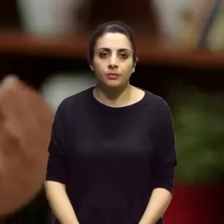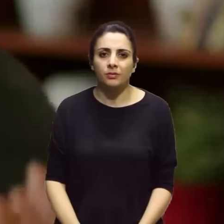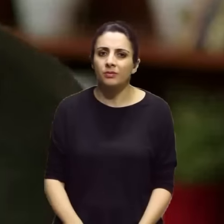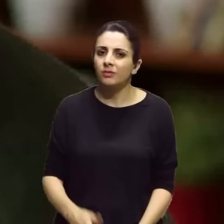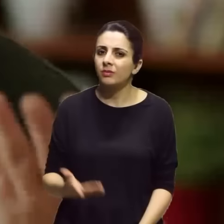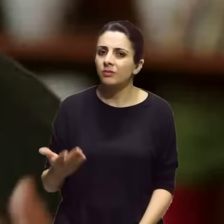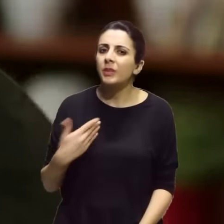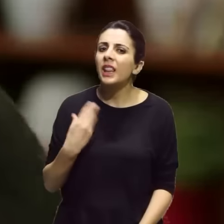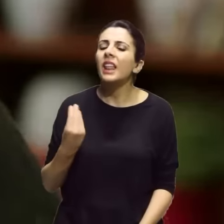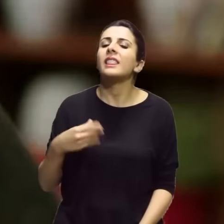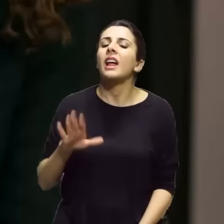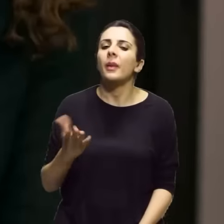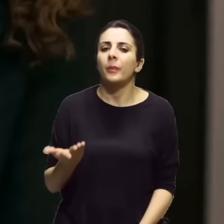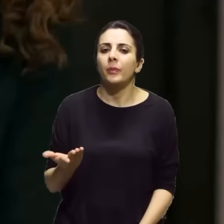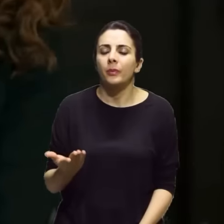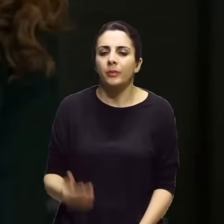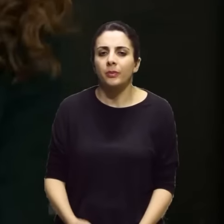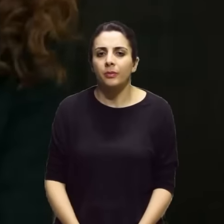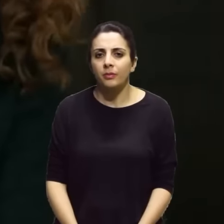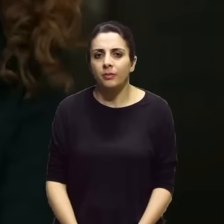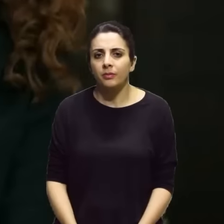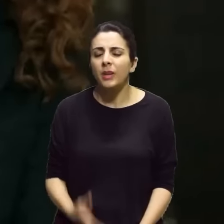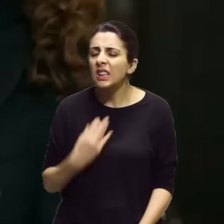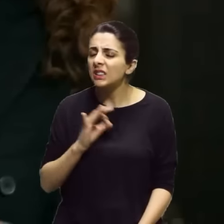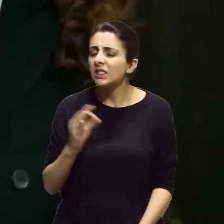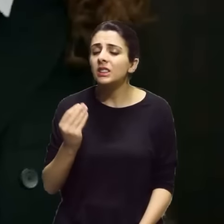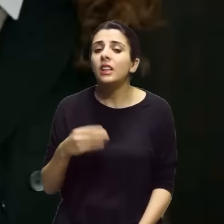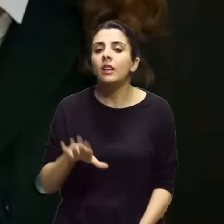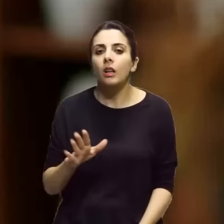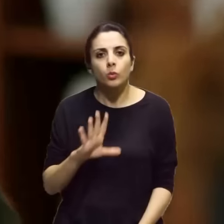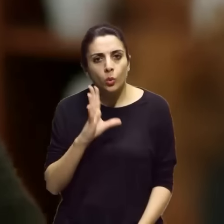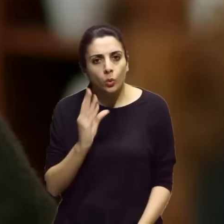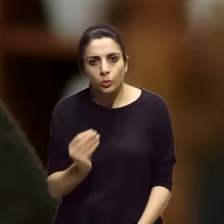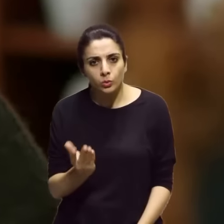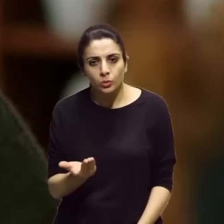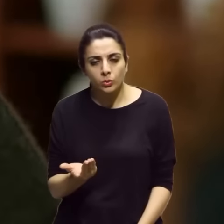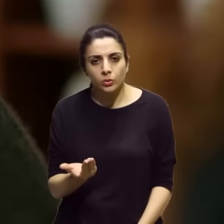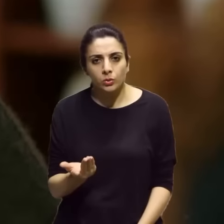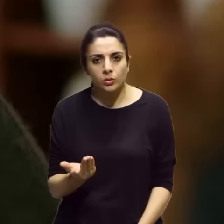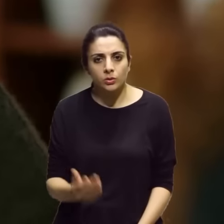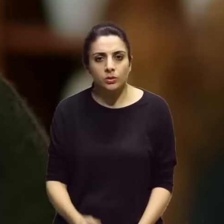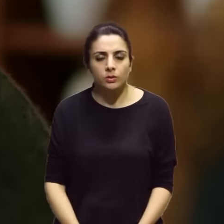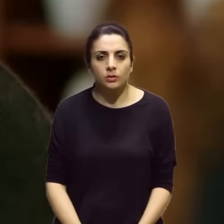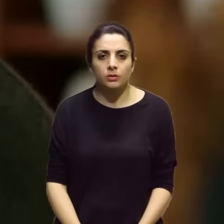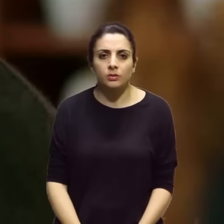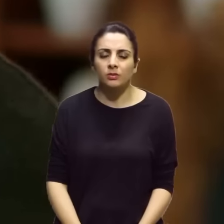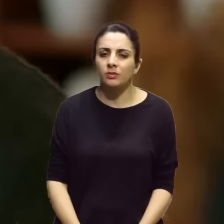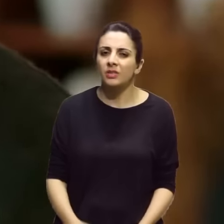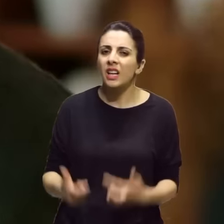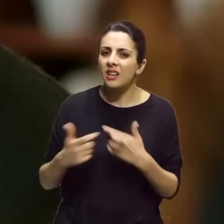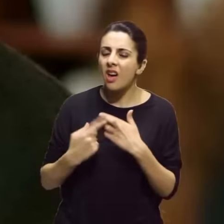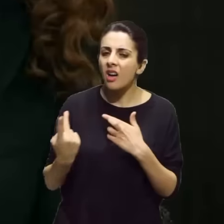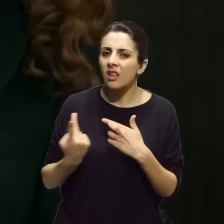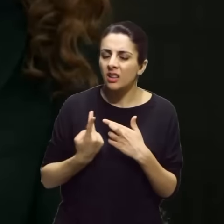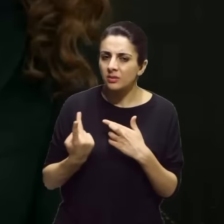Vallahi ben iyi değilim ha. Keçi iyi değilim yani. Aa, ne oldu ki? Ya biz